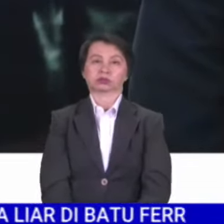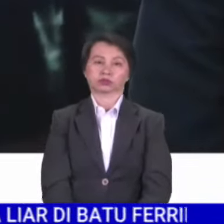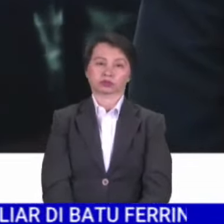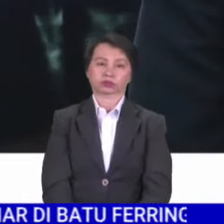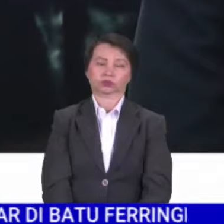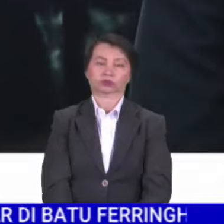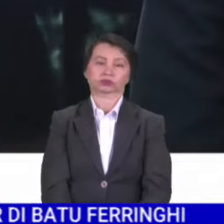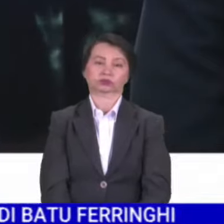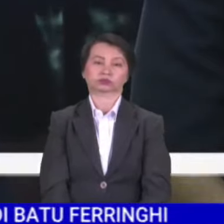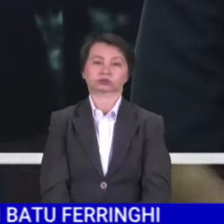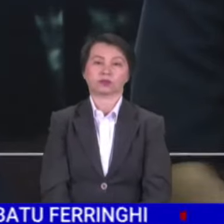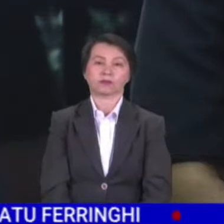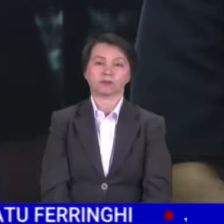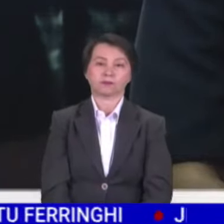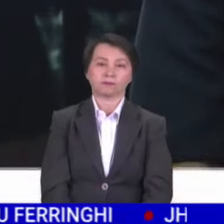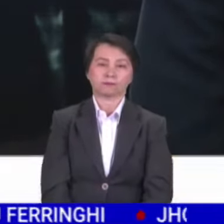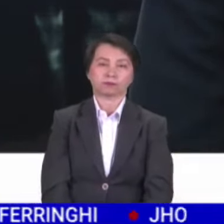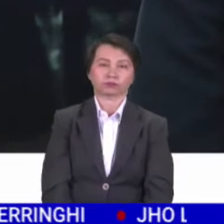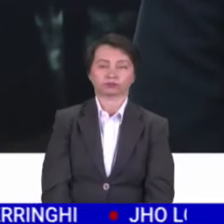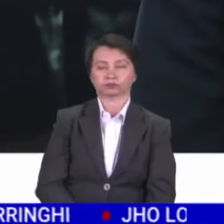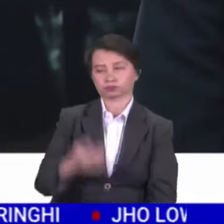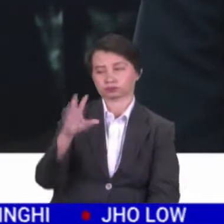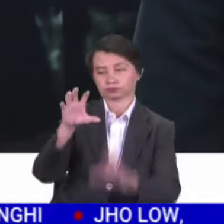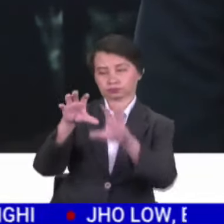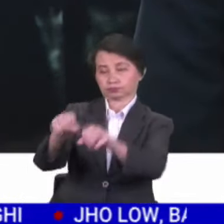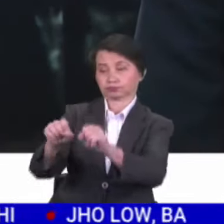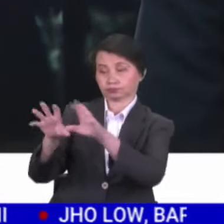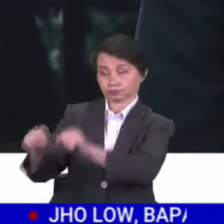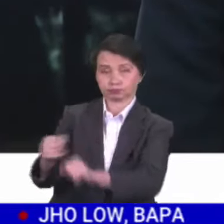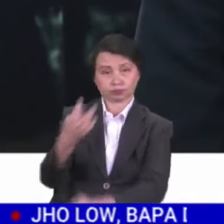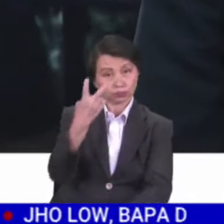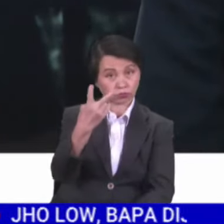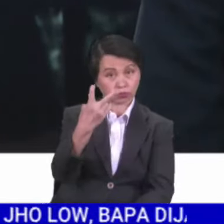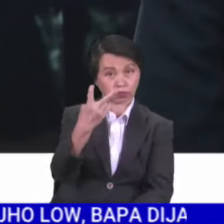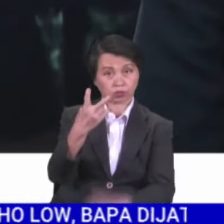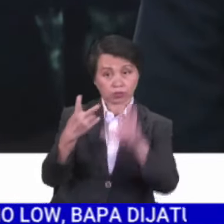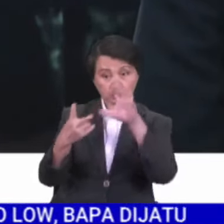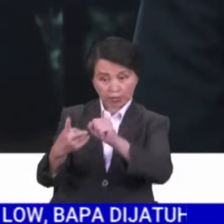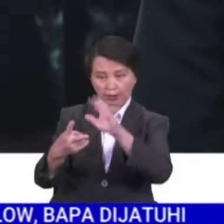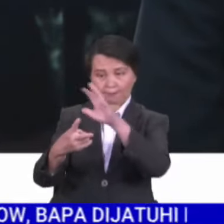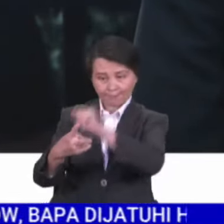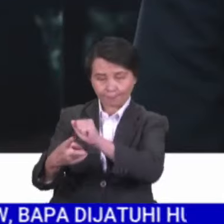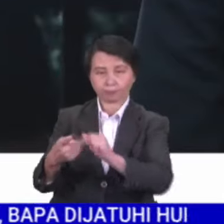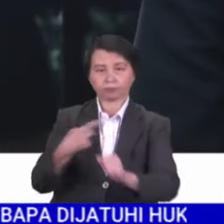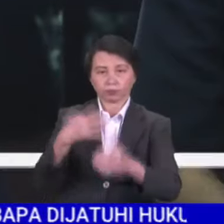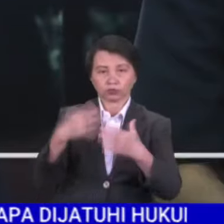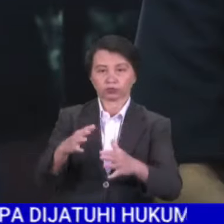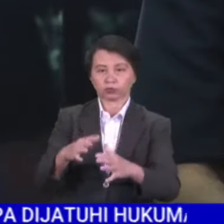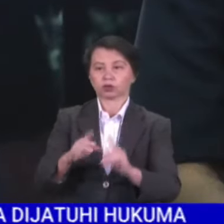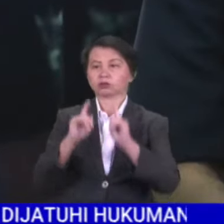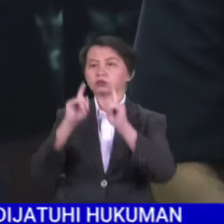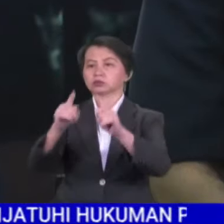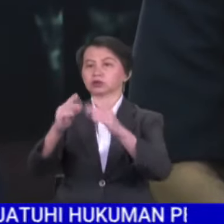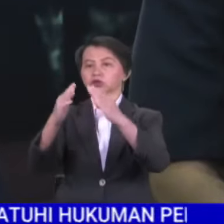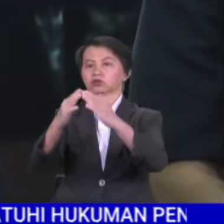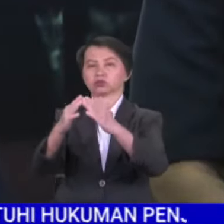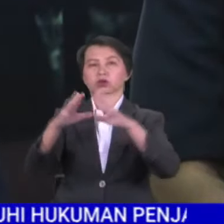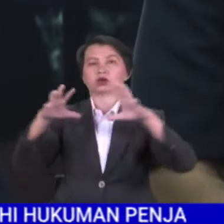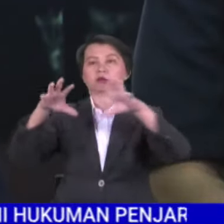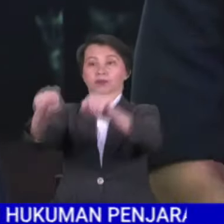Dan daripada kedua-dua tangkapan ini, kita telah menyerbu sebuah rumah